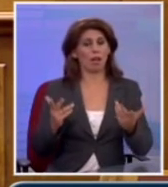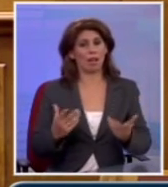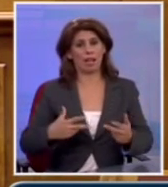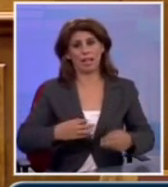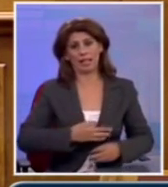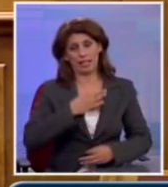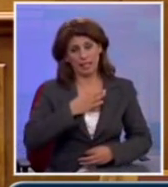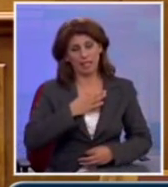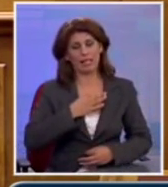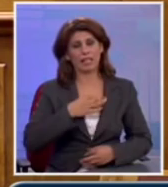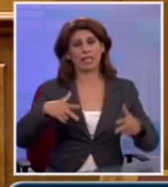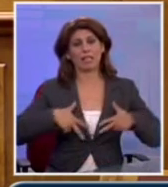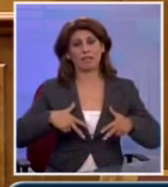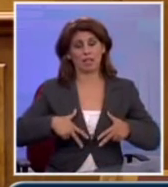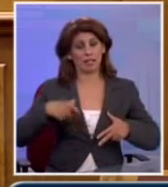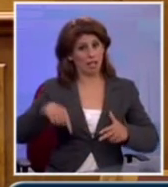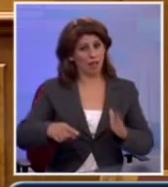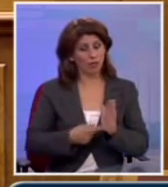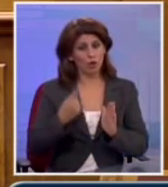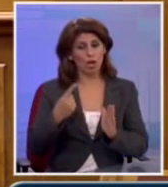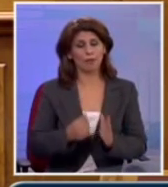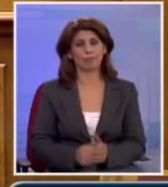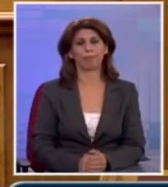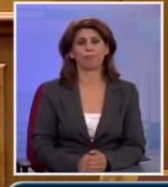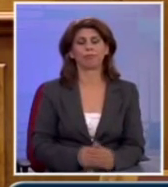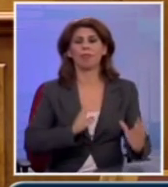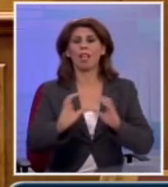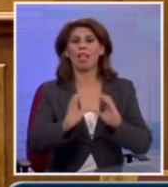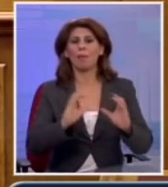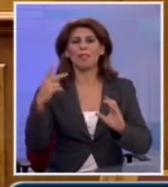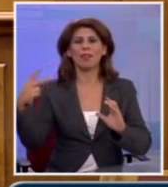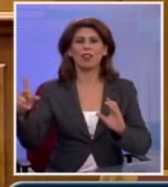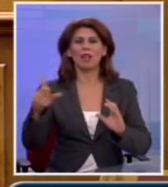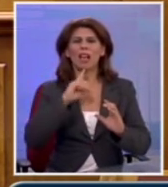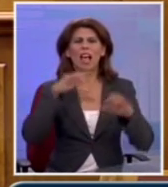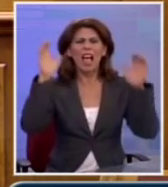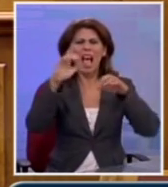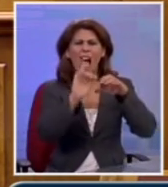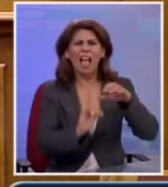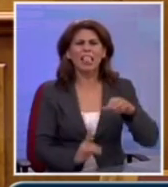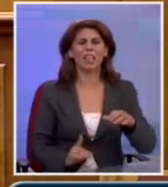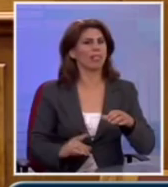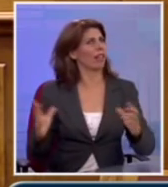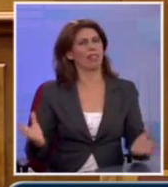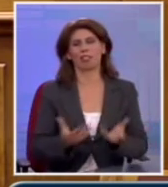της κυβέρνησης, αυτή τη φορά η επικοινωνιακή σας καταιγίδα δεν θα σας σώσει.